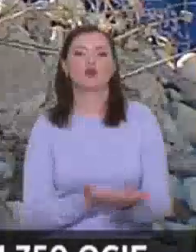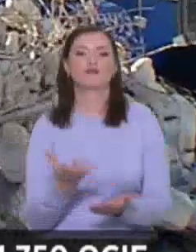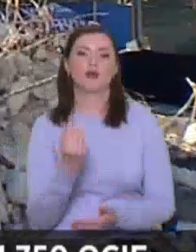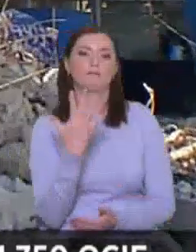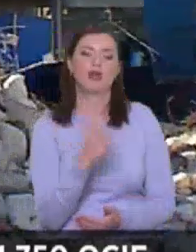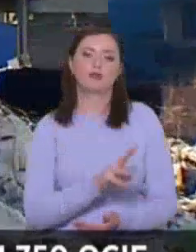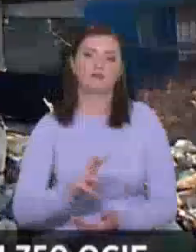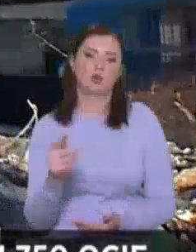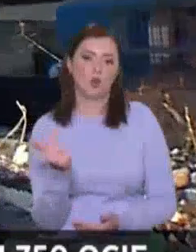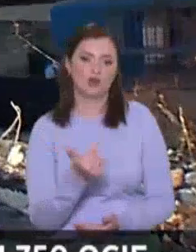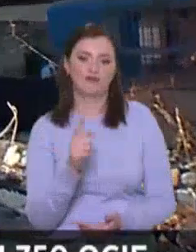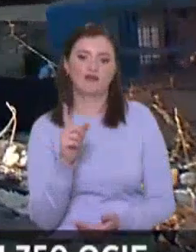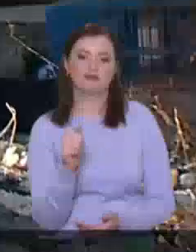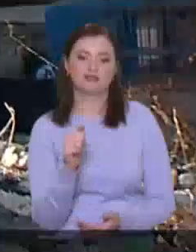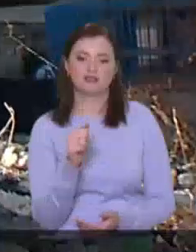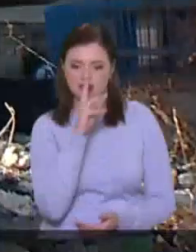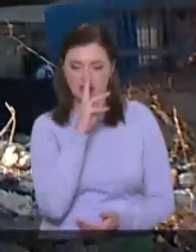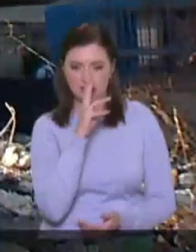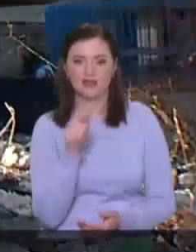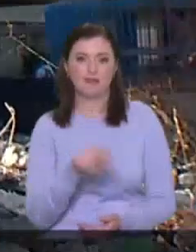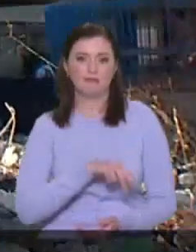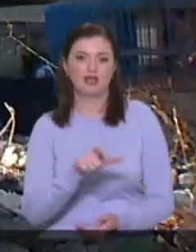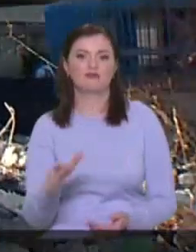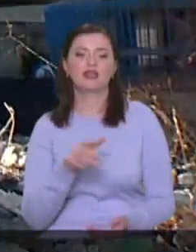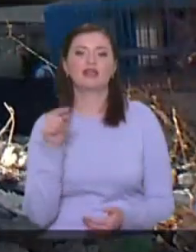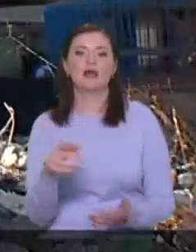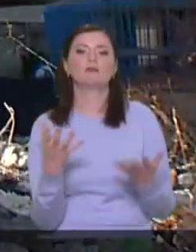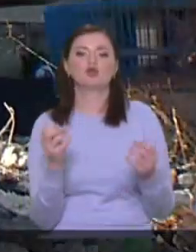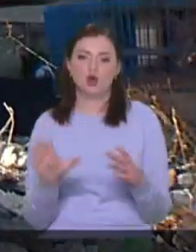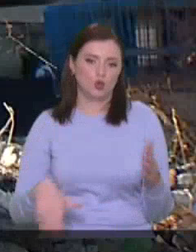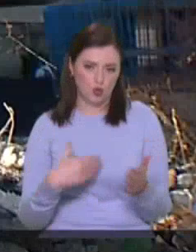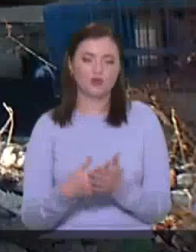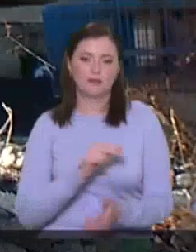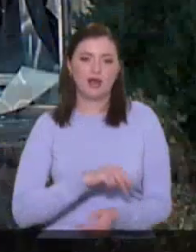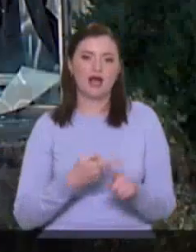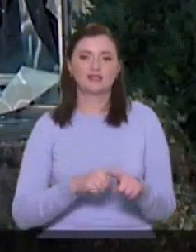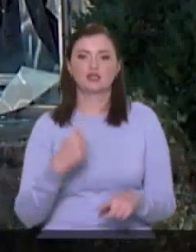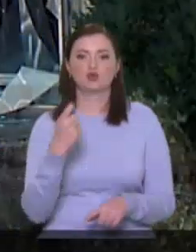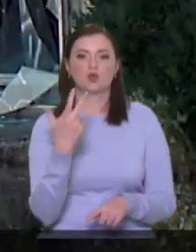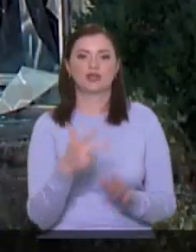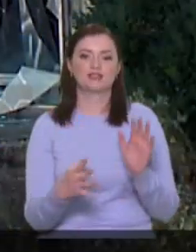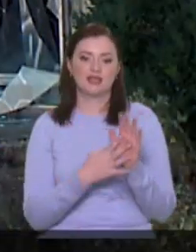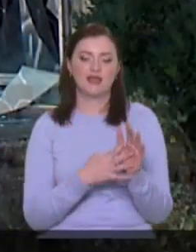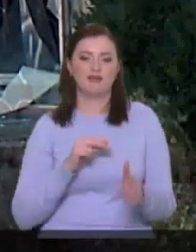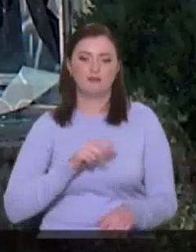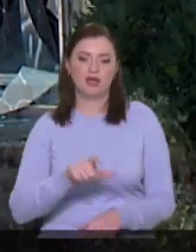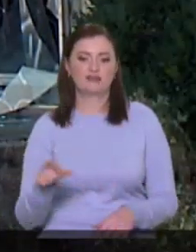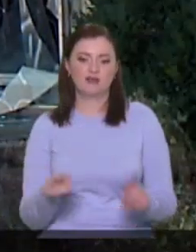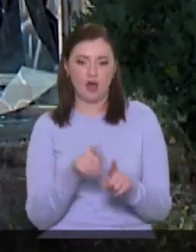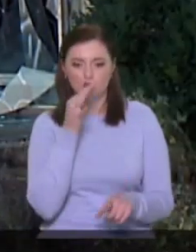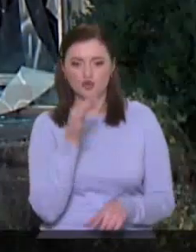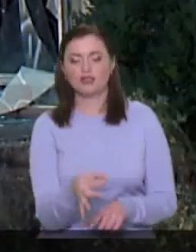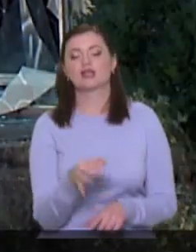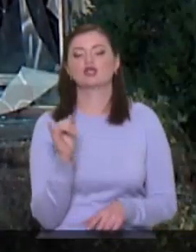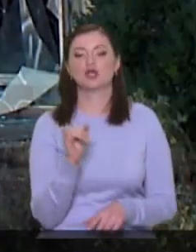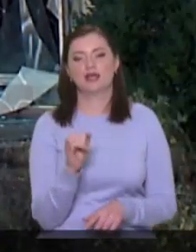5 мільйонів гривень заробітної плати, власне, тим працівникам, які там ще досі працюють. А це 139 працівників, також зазначу. Ну, і